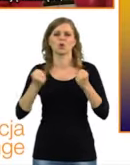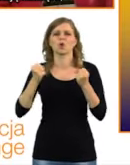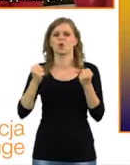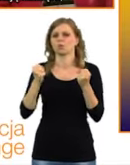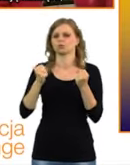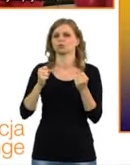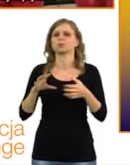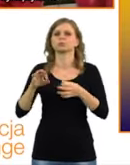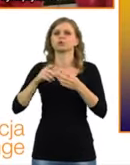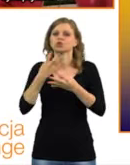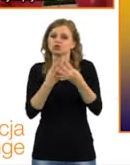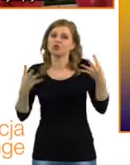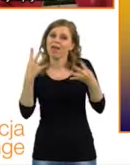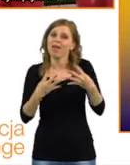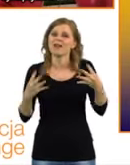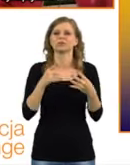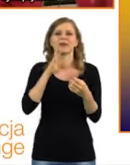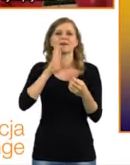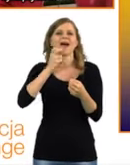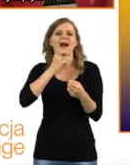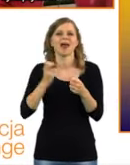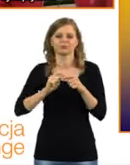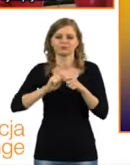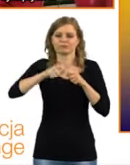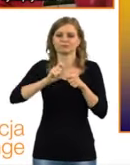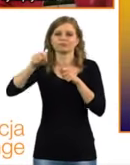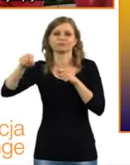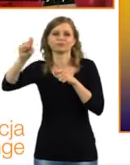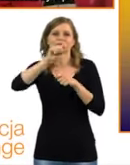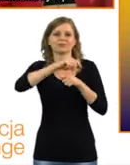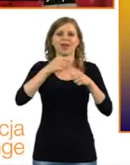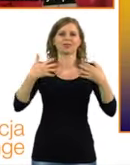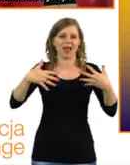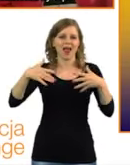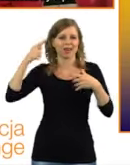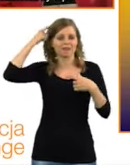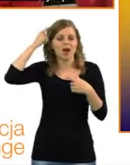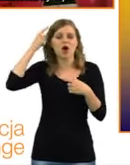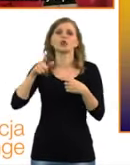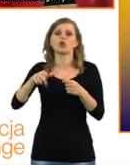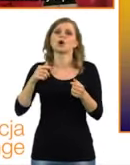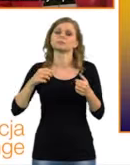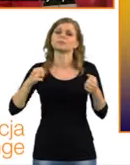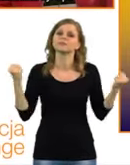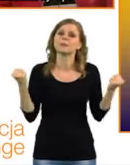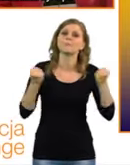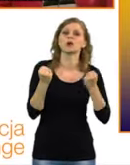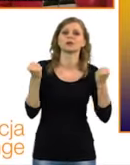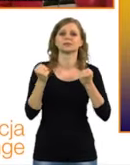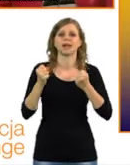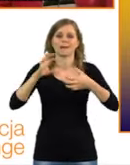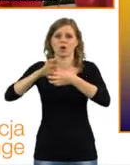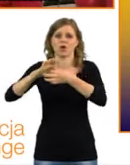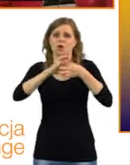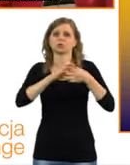pozostają milczące. Specyficzne bioelektryczne mechanizmy synaptyczne polegają na wzmocnieniu synaps przez